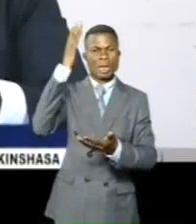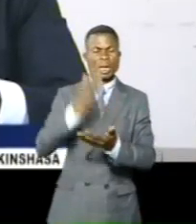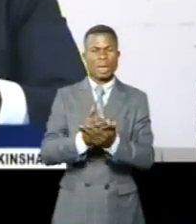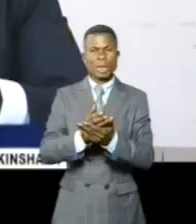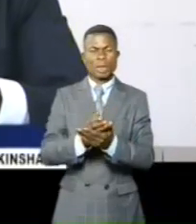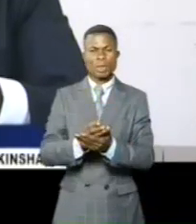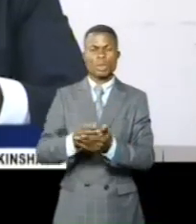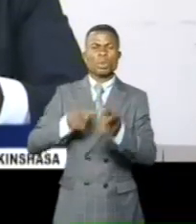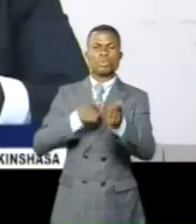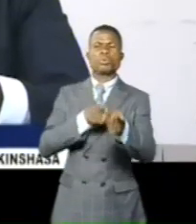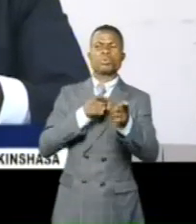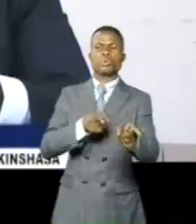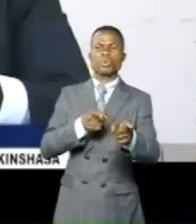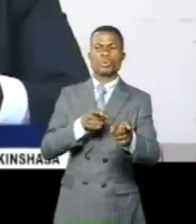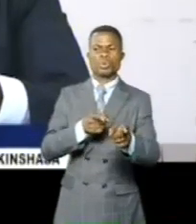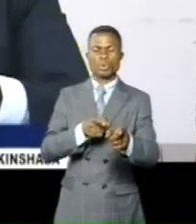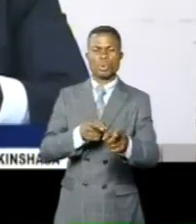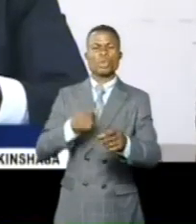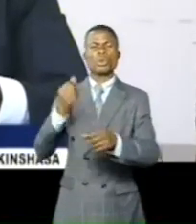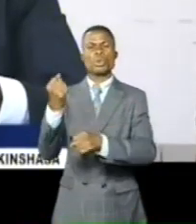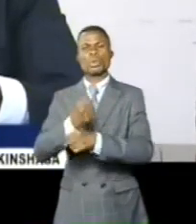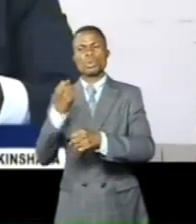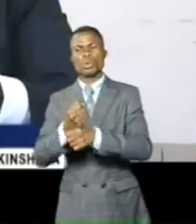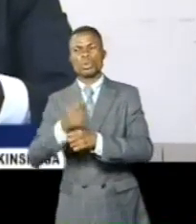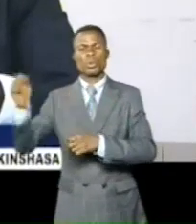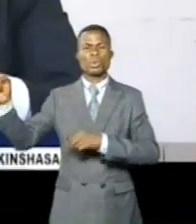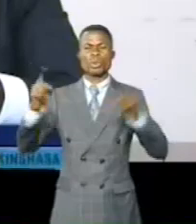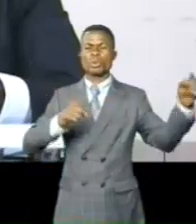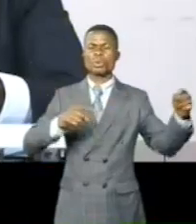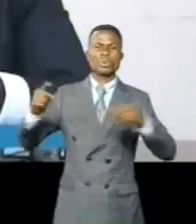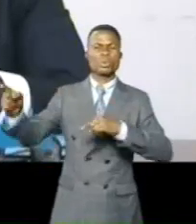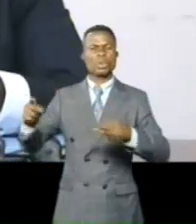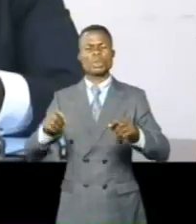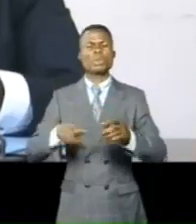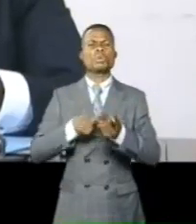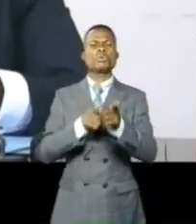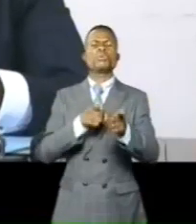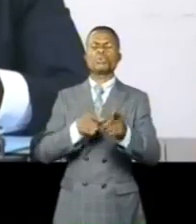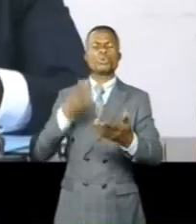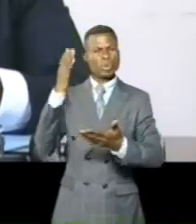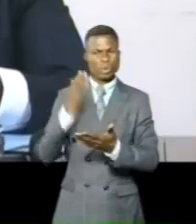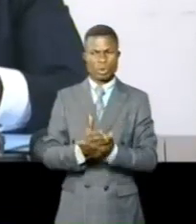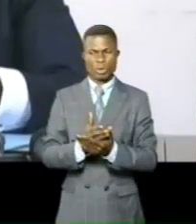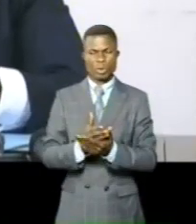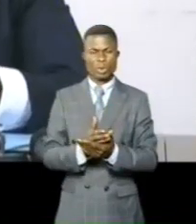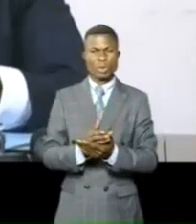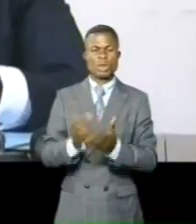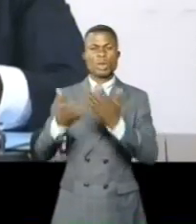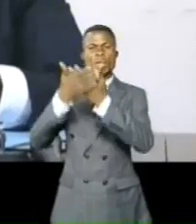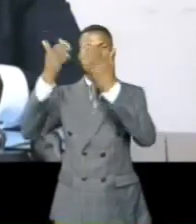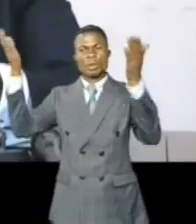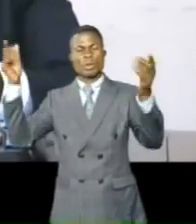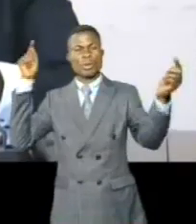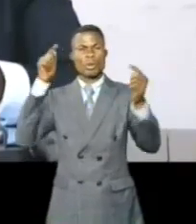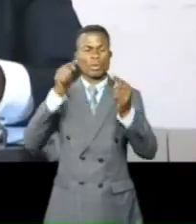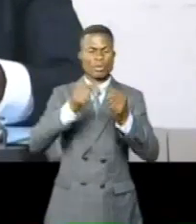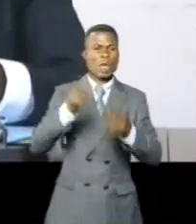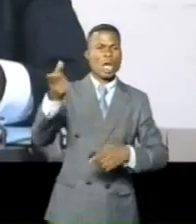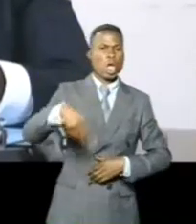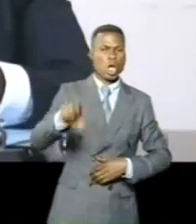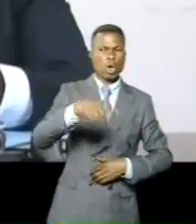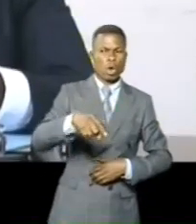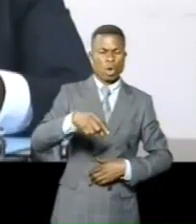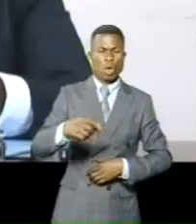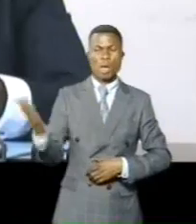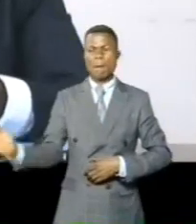routier unidirectionnel avec des incessants embouteillages de la cité vers la Gombe en début